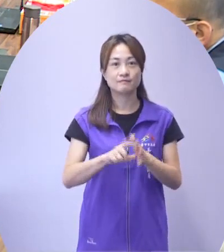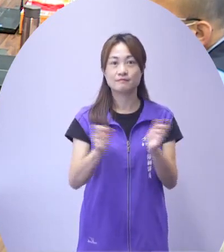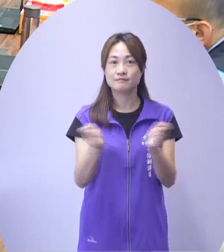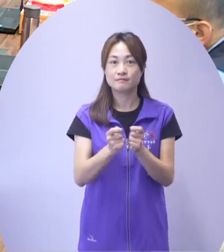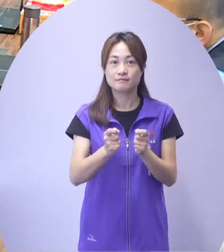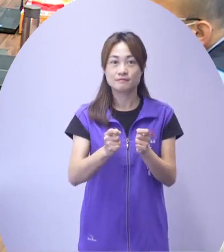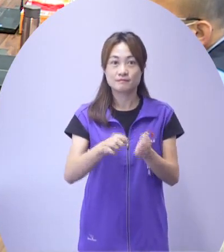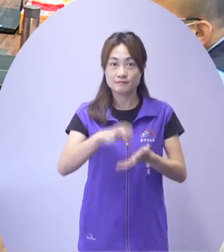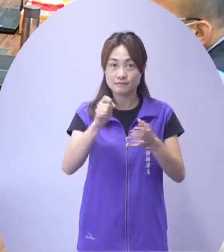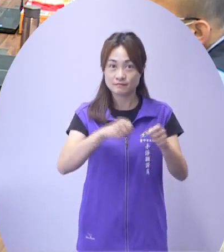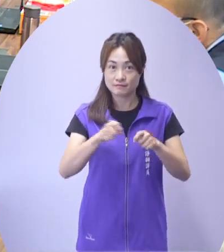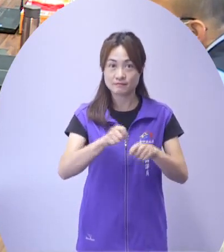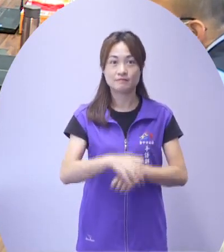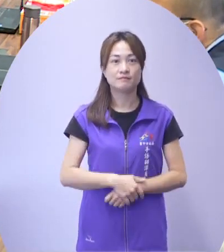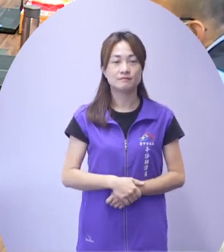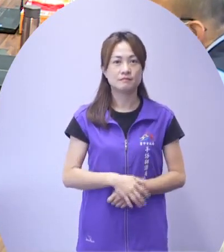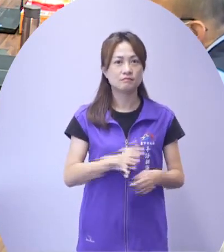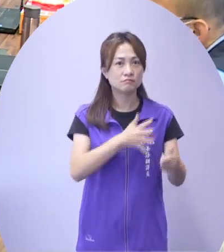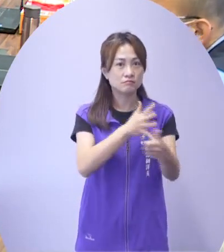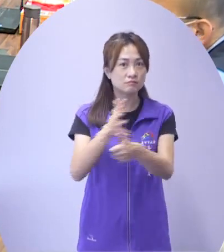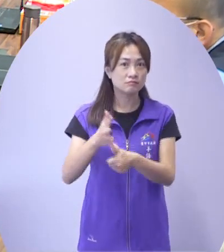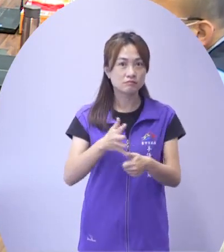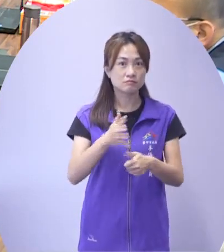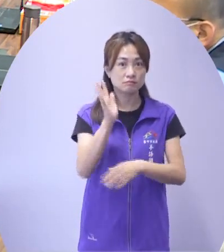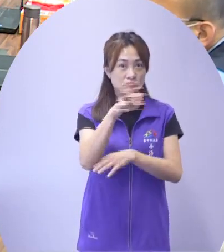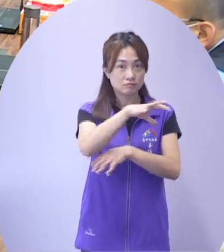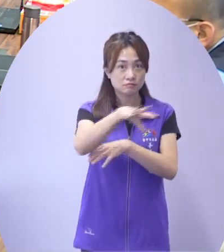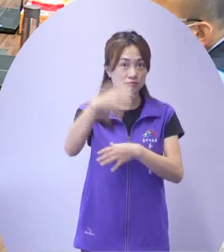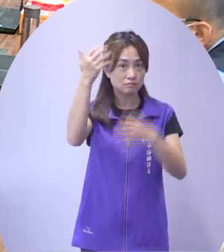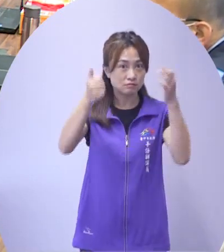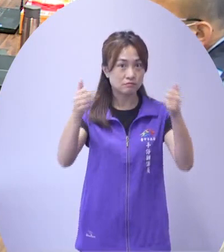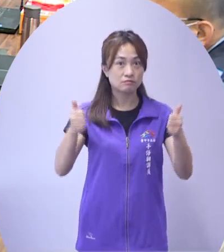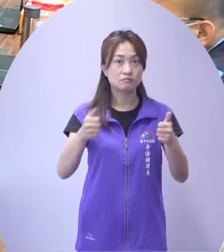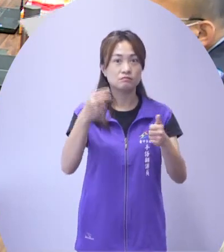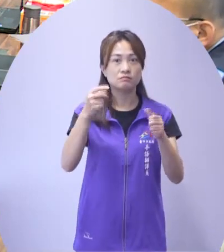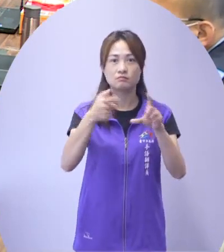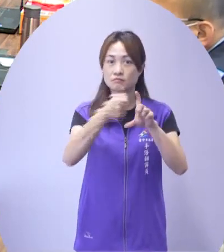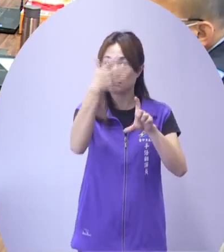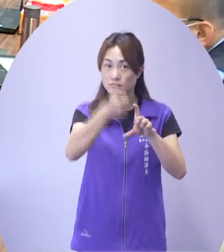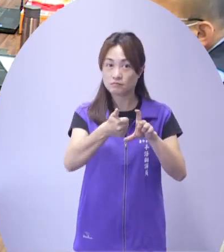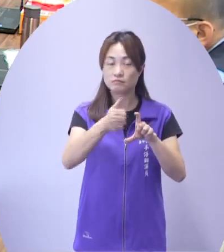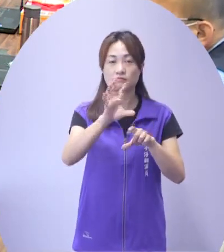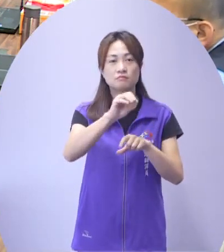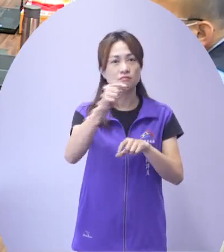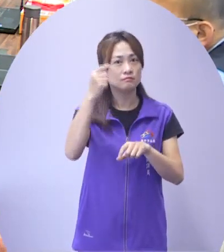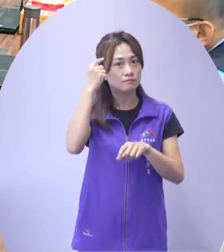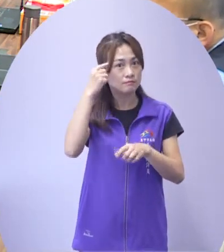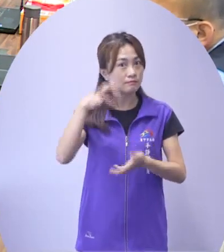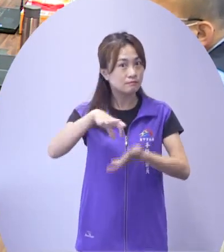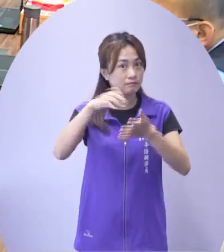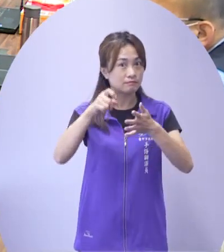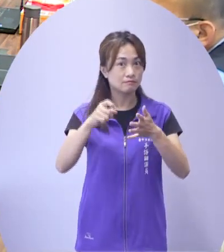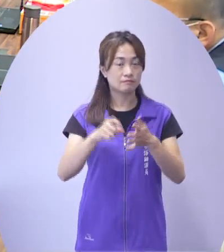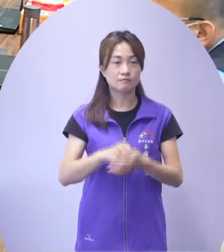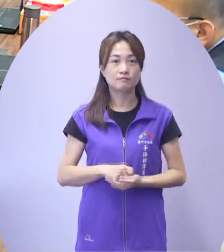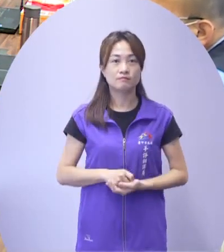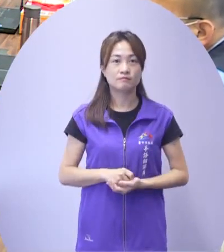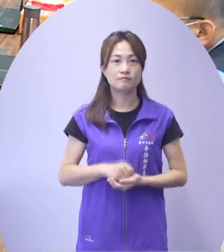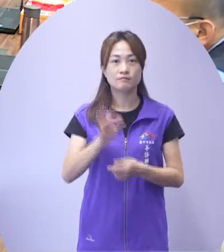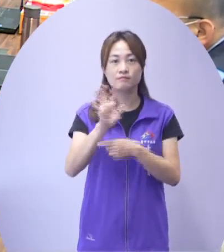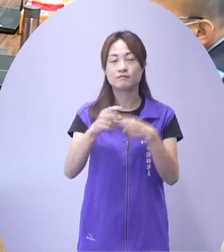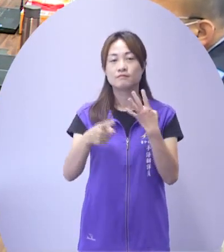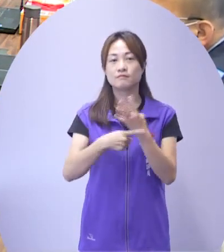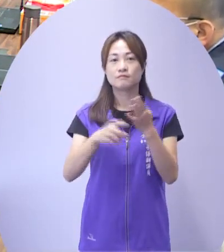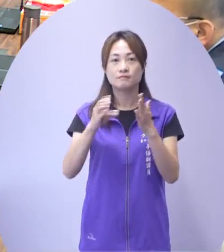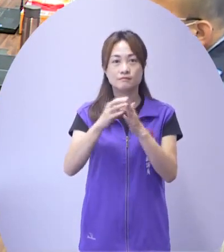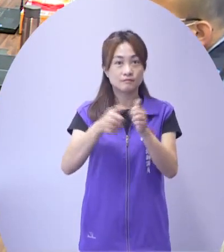议。 请问各位局处会首长或者区长有没有临时动议？好，农业局蔡局